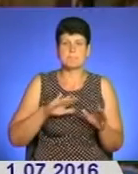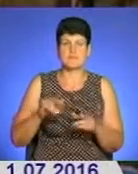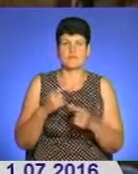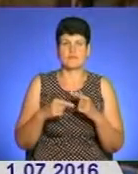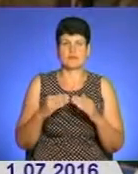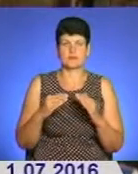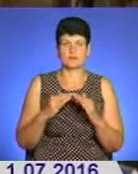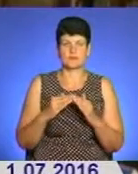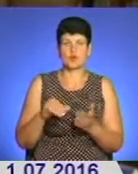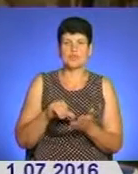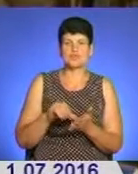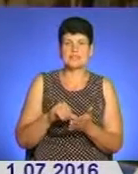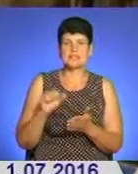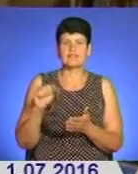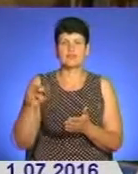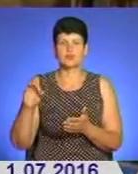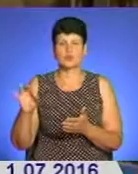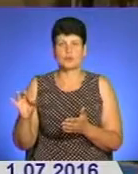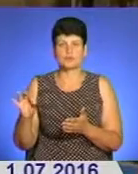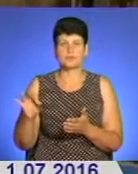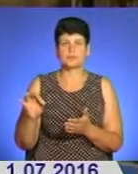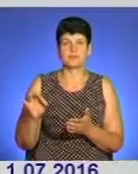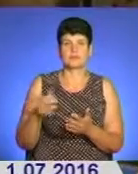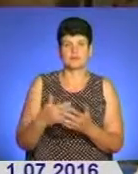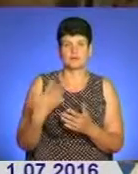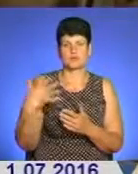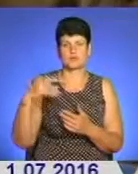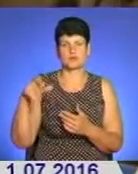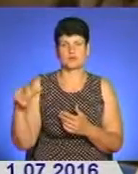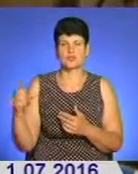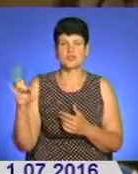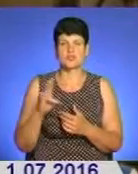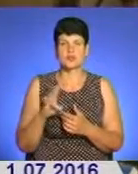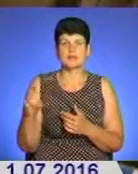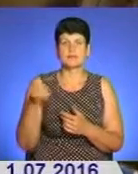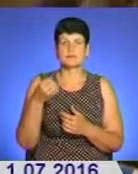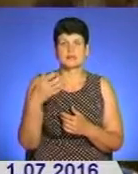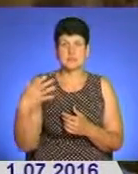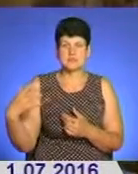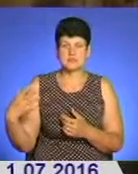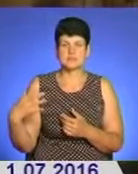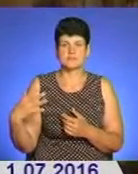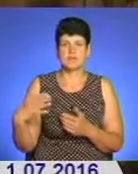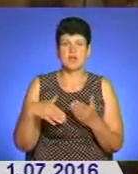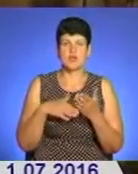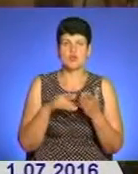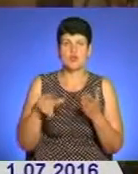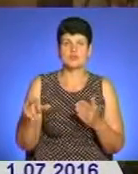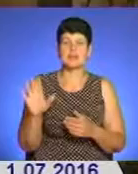демобілізації. Учасників АТО приблизно 50 чоловік, священників 15 і волонтерів